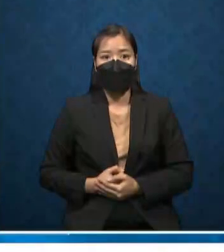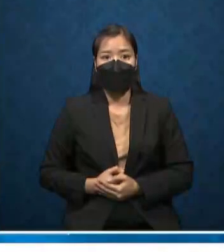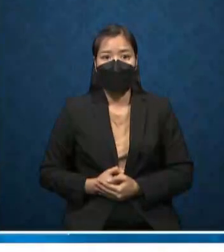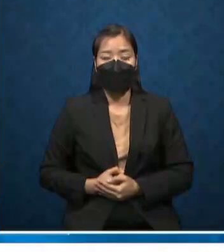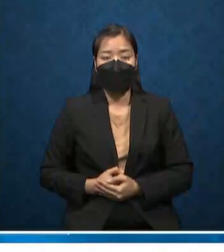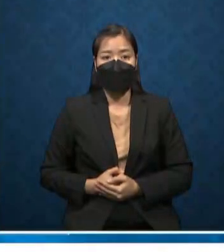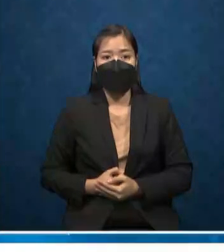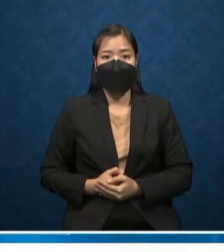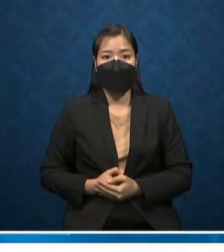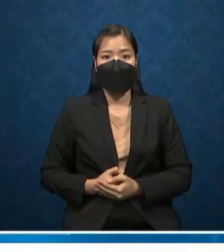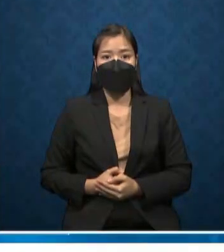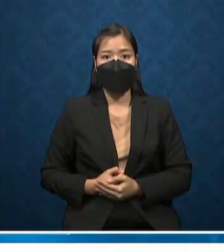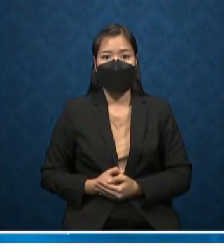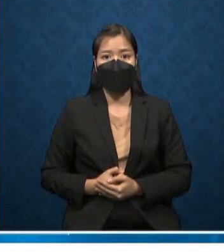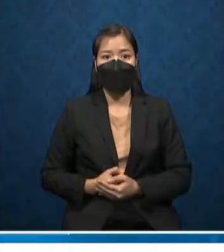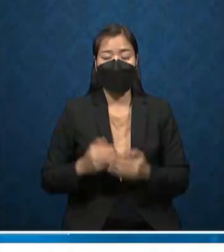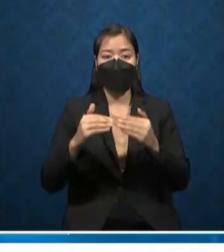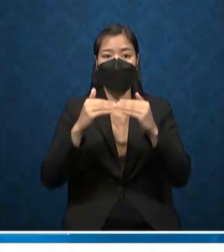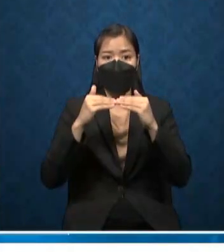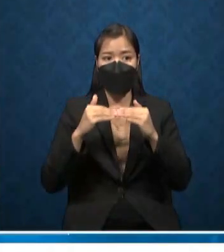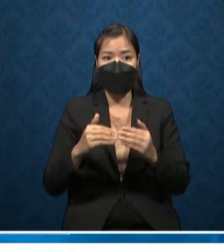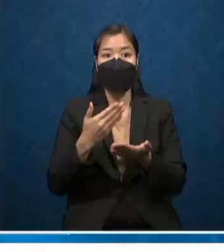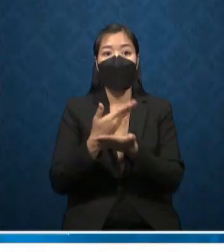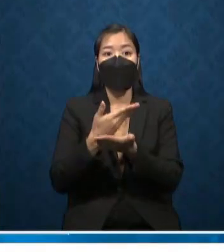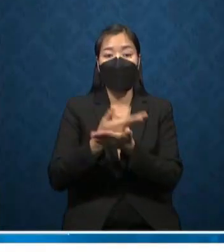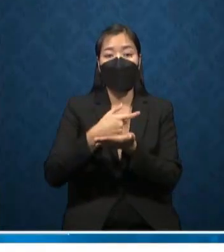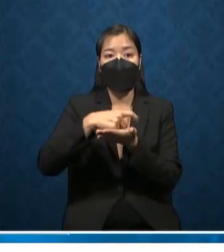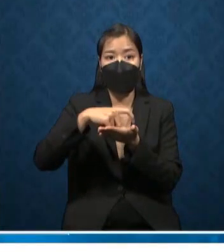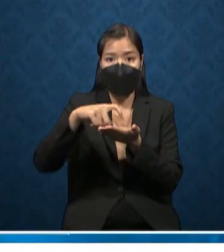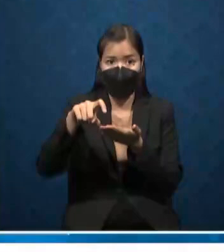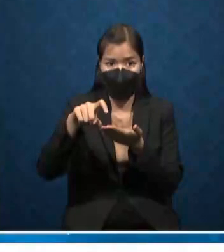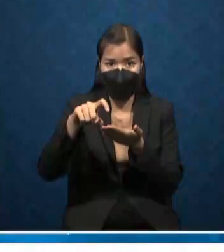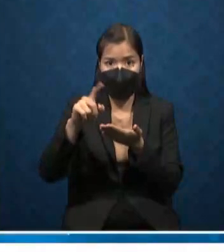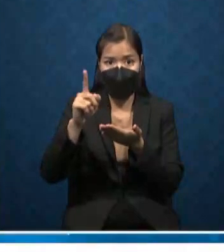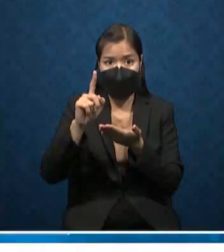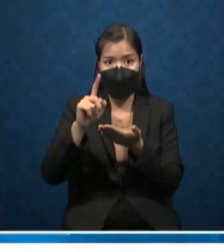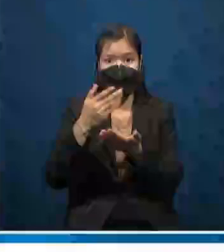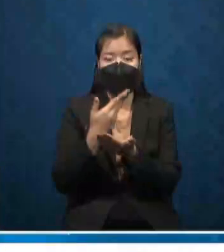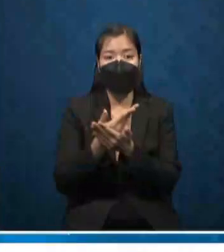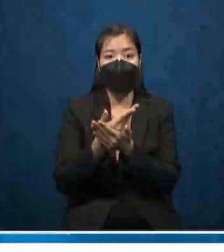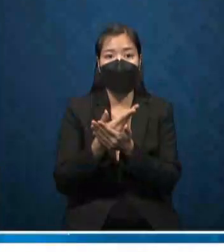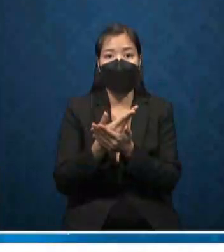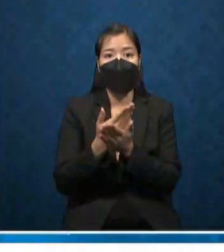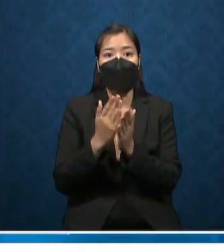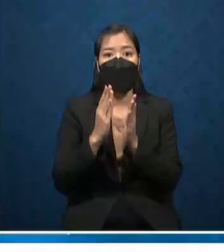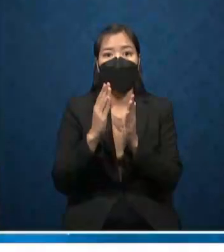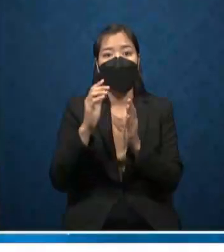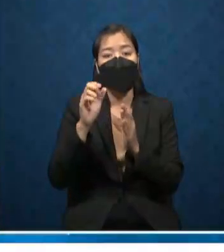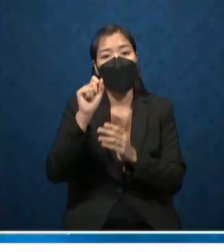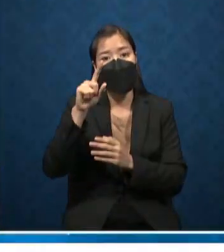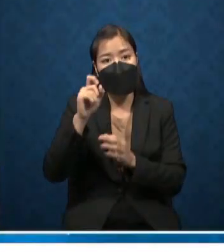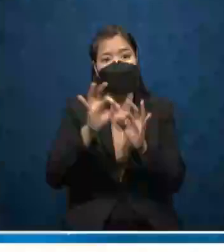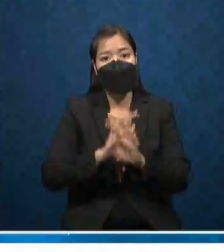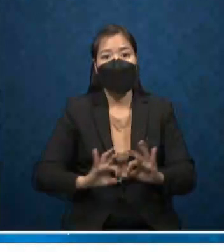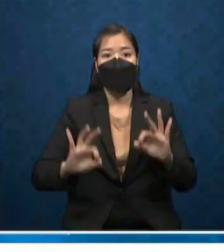ายต่อไปครับเป็นรายการโอนในรายการที่2ที่เป็นการรายการโอนจากเงินสำรองจ่ายเพื่อกรณีฉุกเฉินจำเป็นนะครับคือร